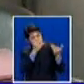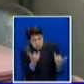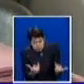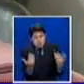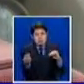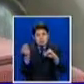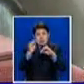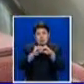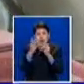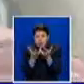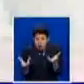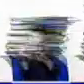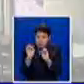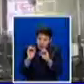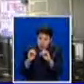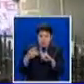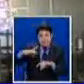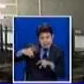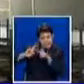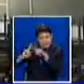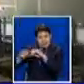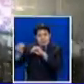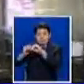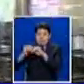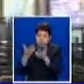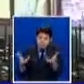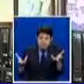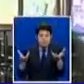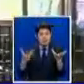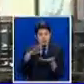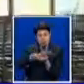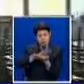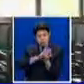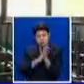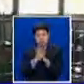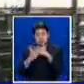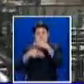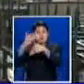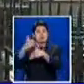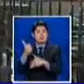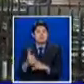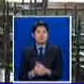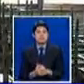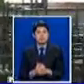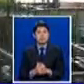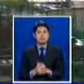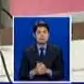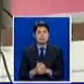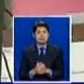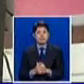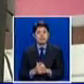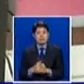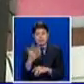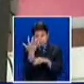มีสื่อการสอนด้วยมีทีวีในห้องด้วยนะฮะก็โรงเรียนก็ได้พัฒนาไปเยอะนะฮะมีทั้งมีทั้ง